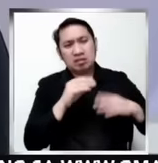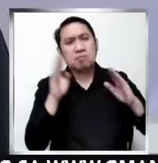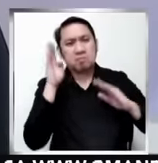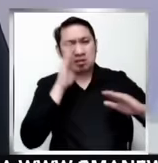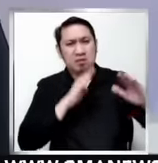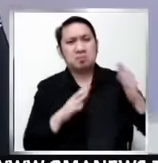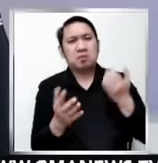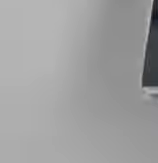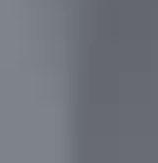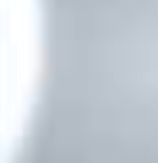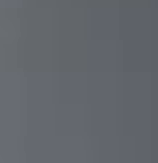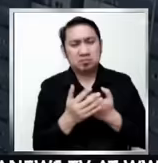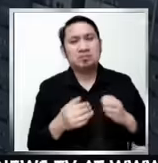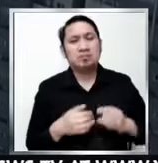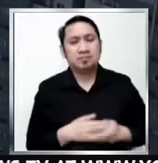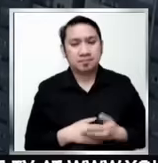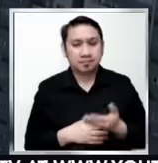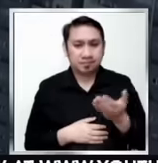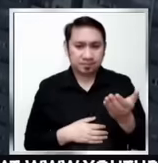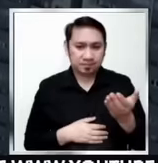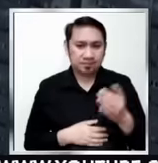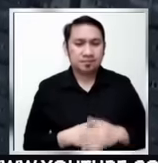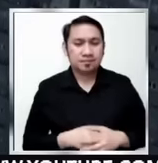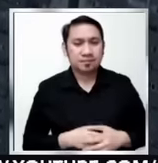Ivan Mayrina.